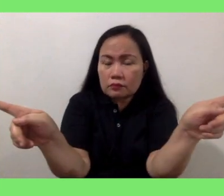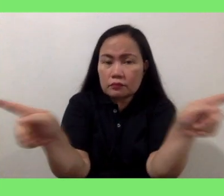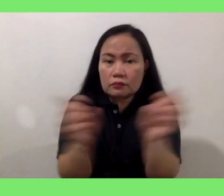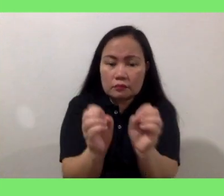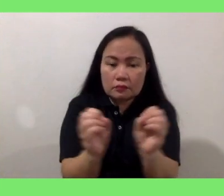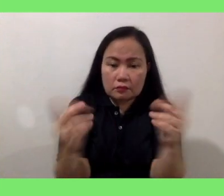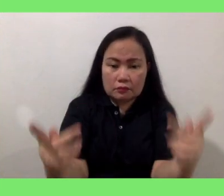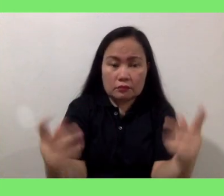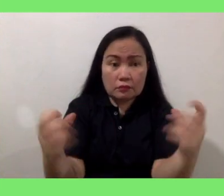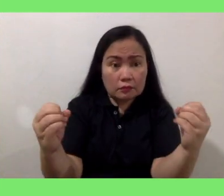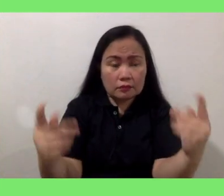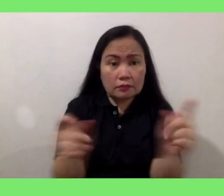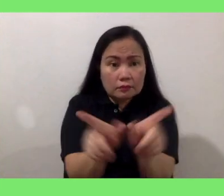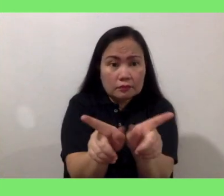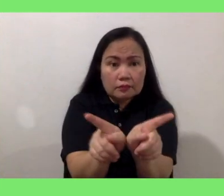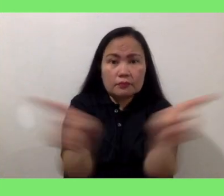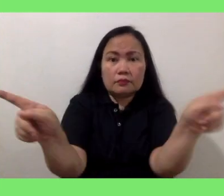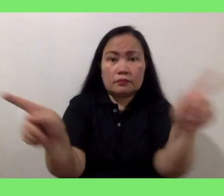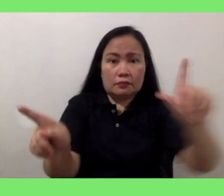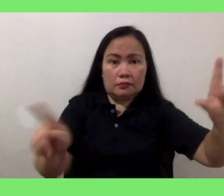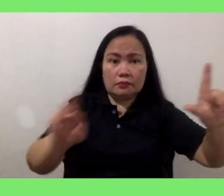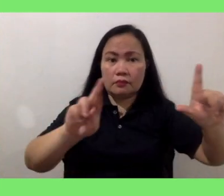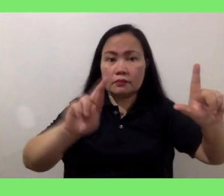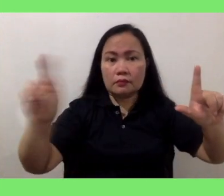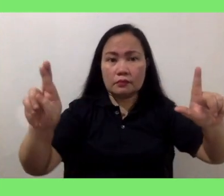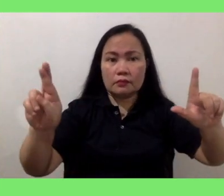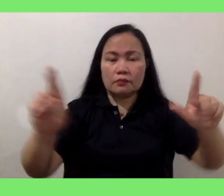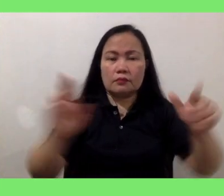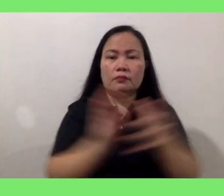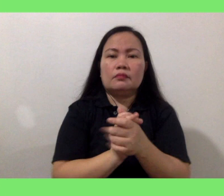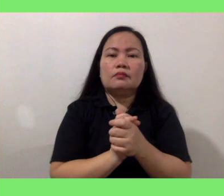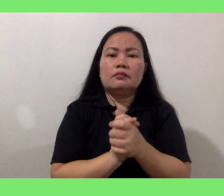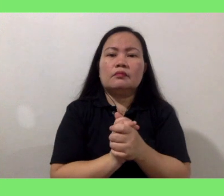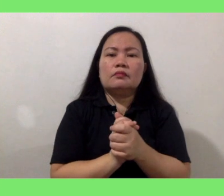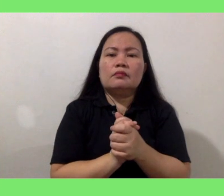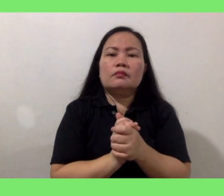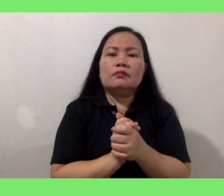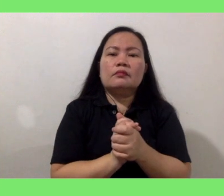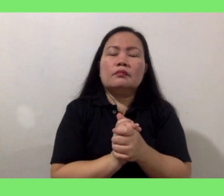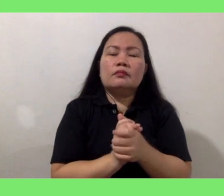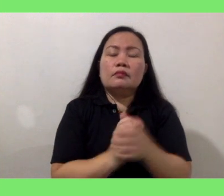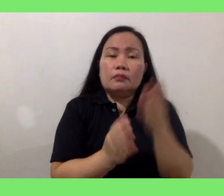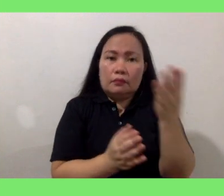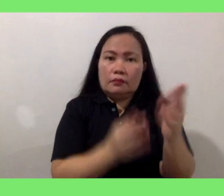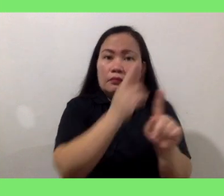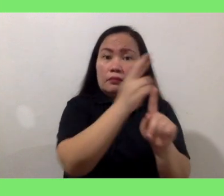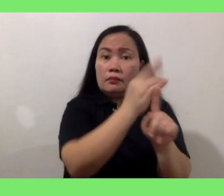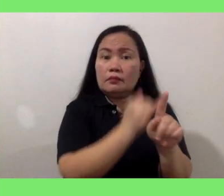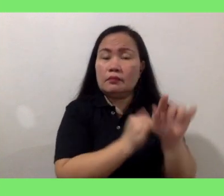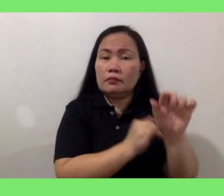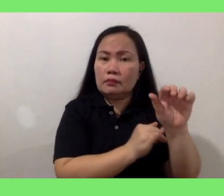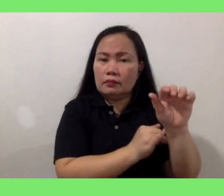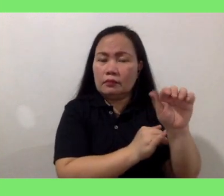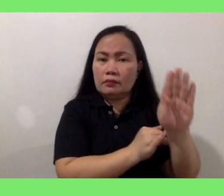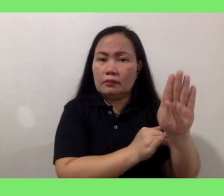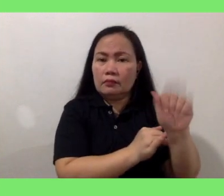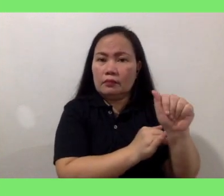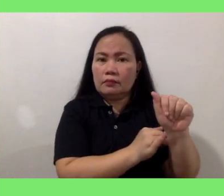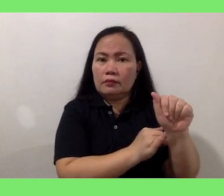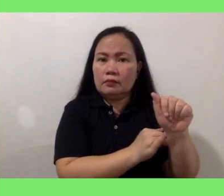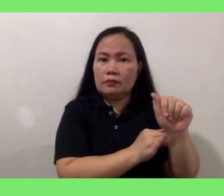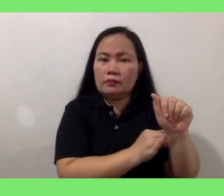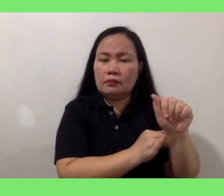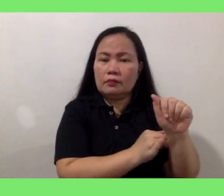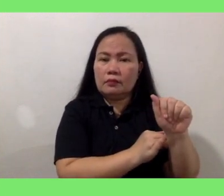opposite. So, opposite, kung ito ang common endpoint, opposite. So, left and right. So, ang opposite rays mo ay